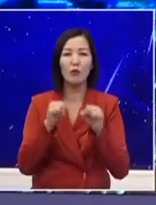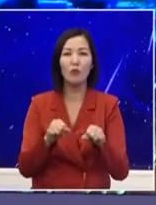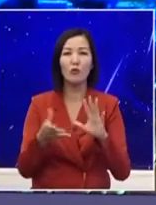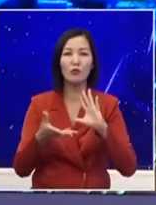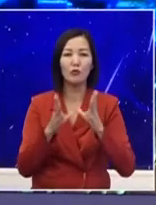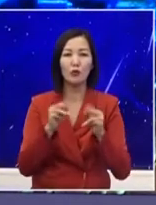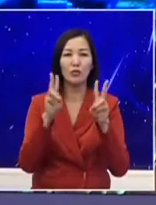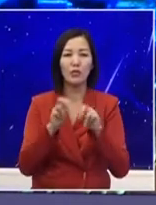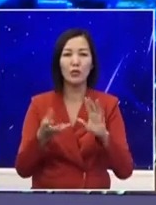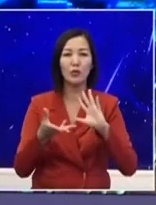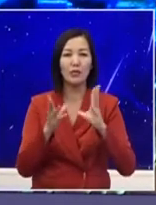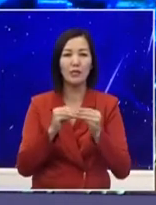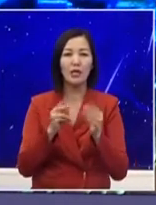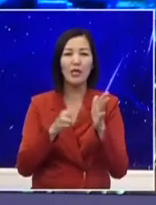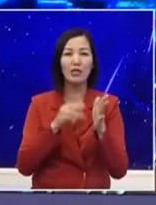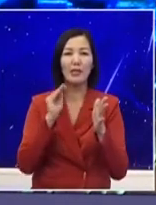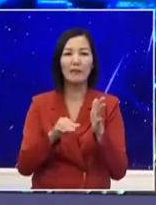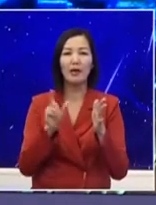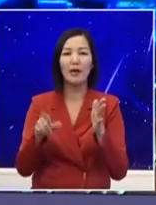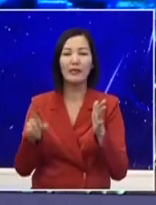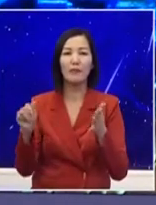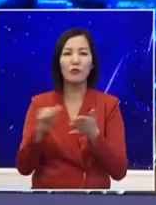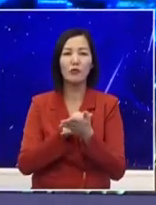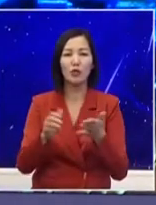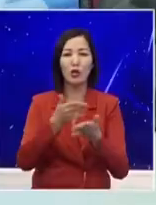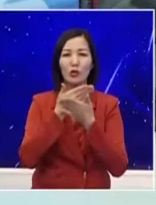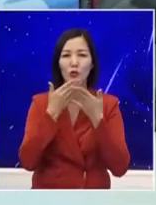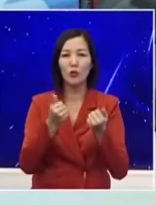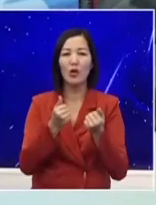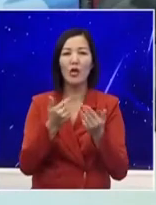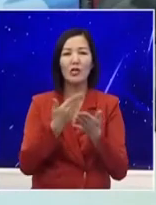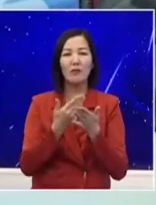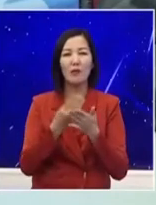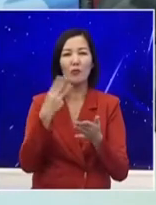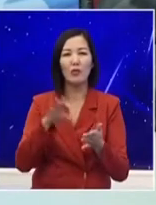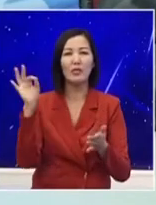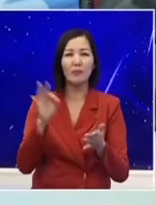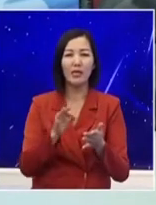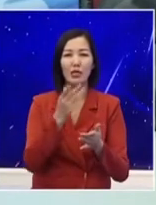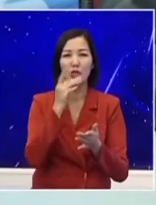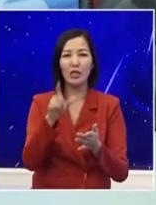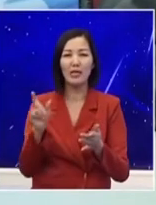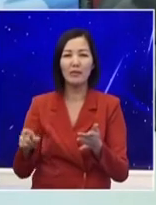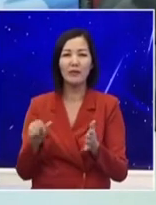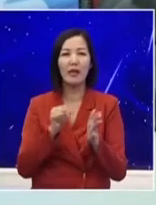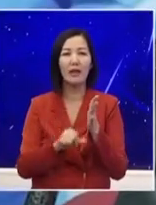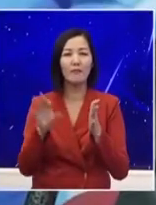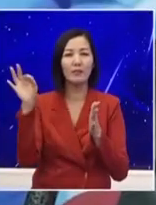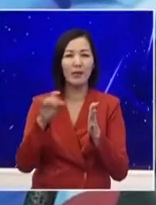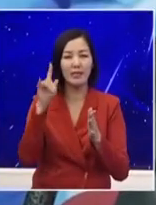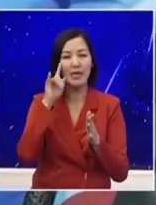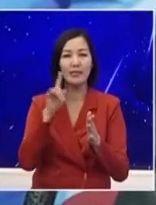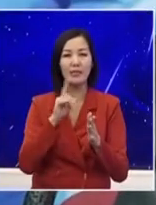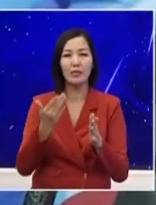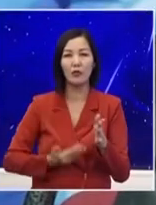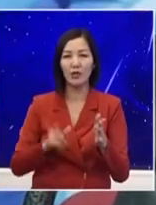бюро зерттеушілерінің есебінше, ел аумағында 7000-ға жуық жан құжатсыз жүр. Олардың шамамен 30% шетел азаматтары болса,